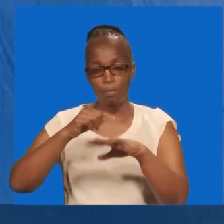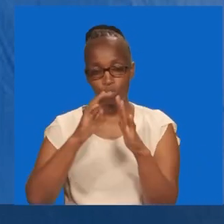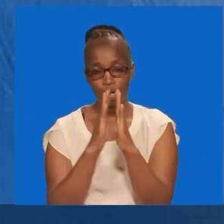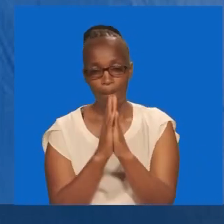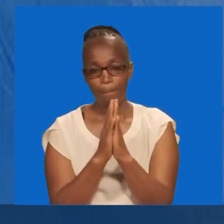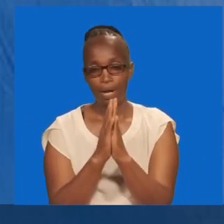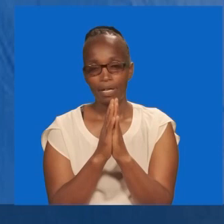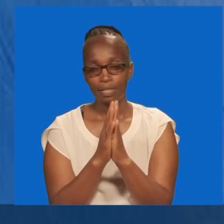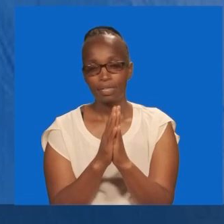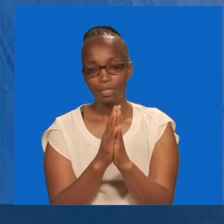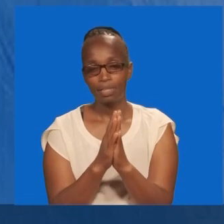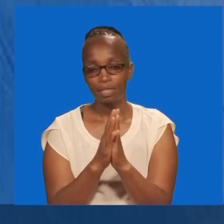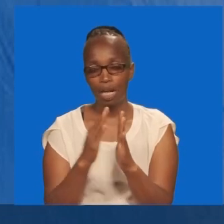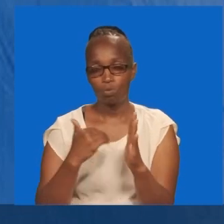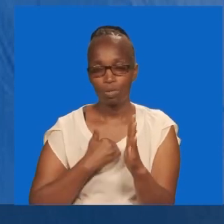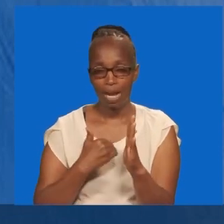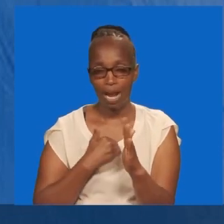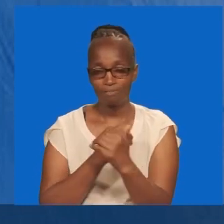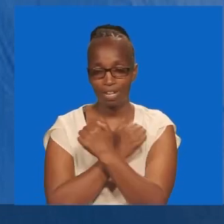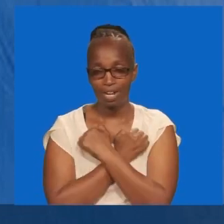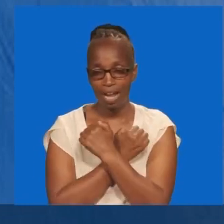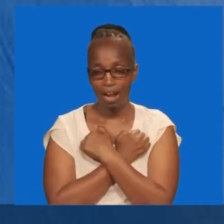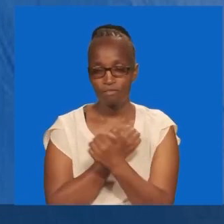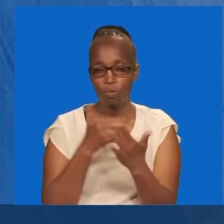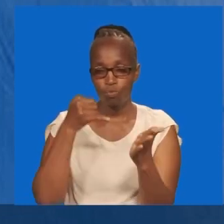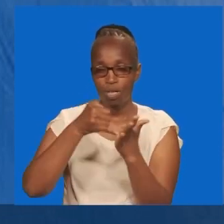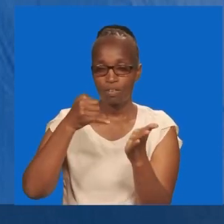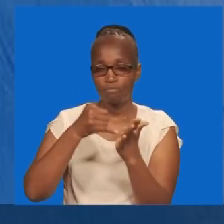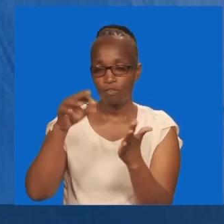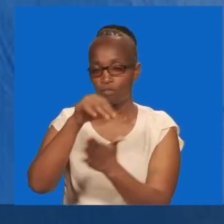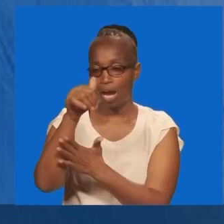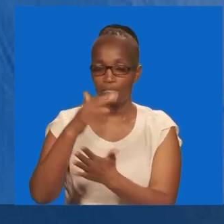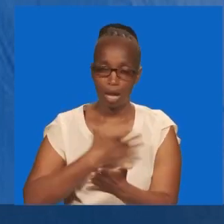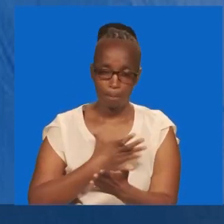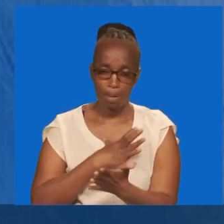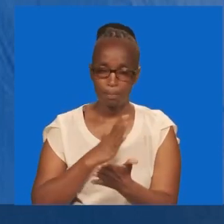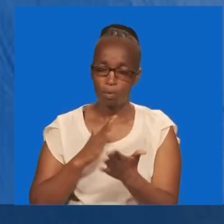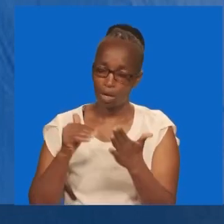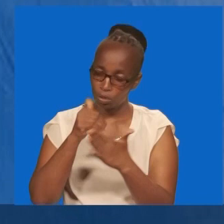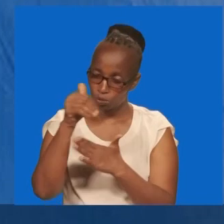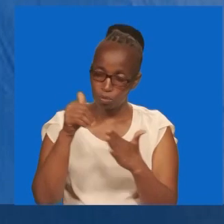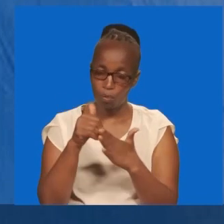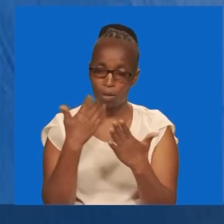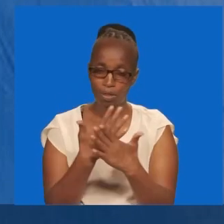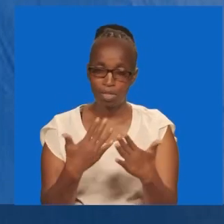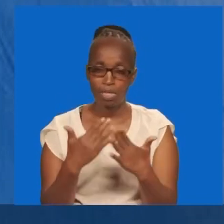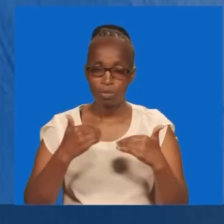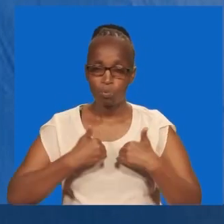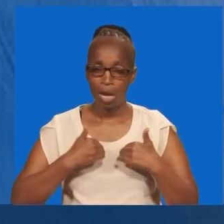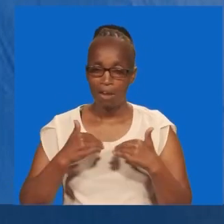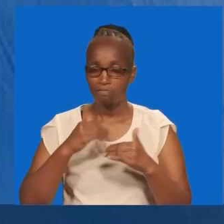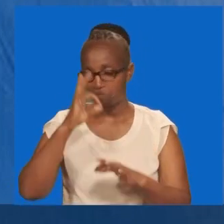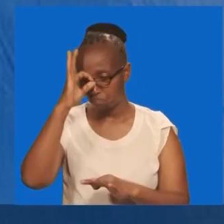Baba, msimu huu twaomba Mfalme tukaweze kuwa na upendo na tukawashirikishe na hata wengine, na katika